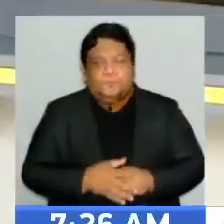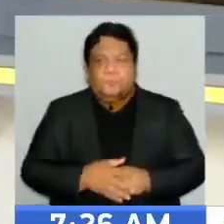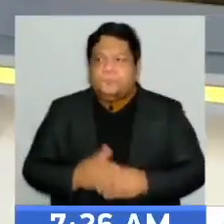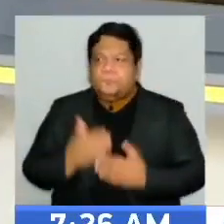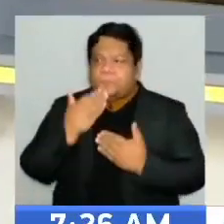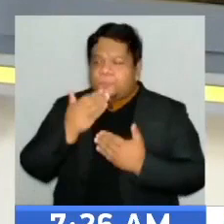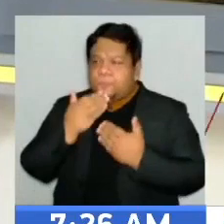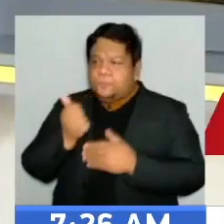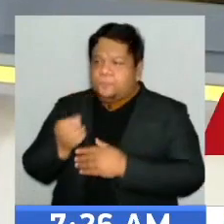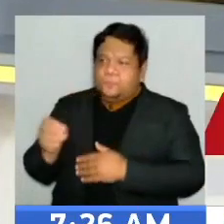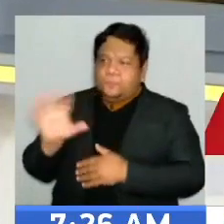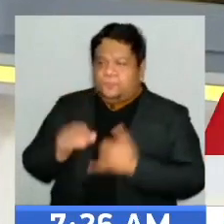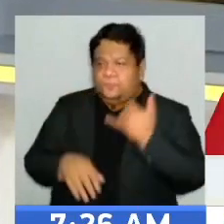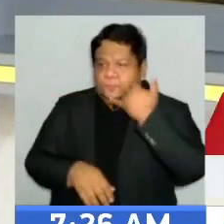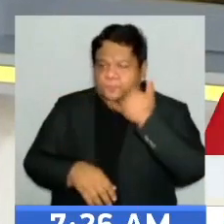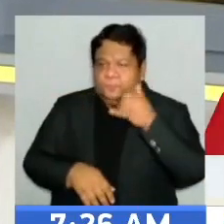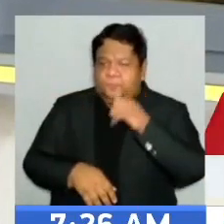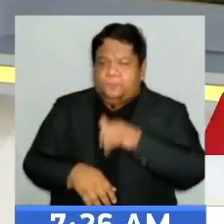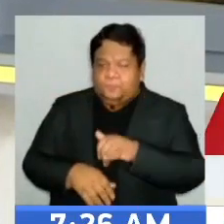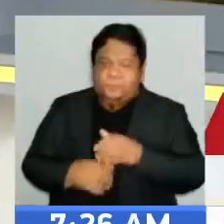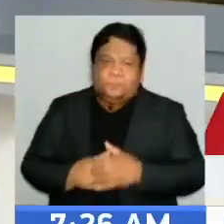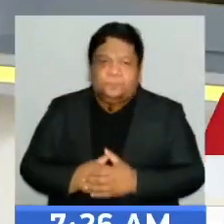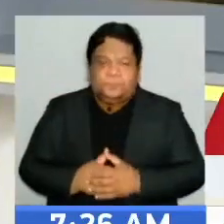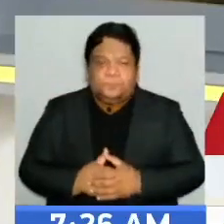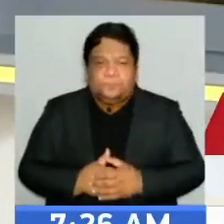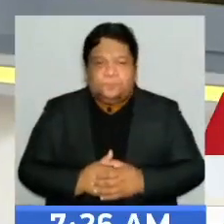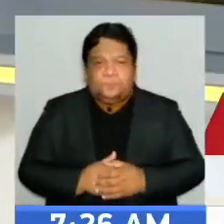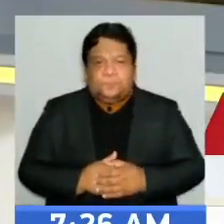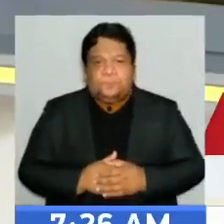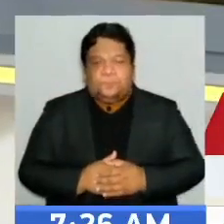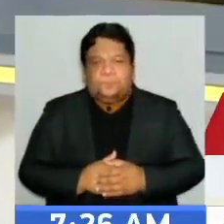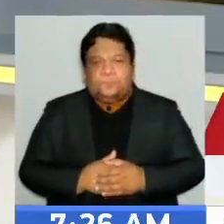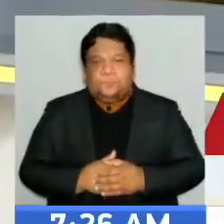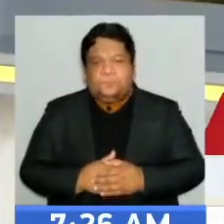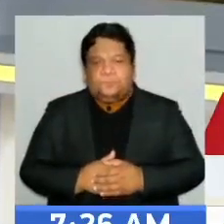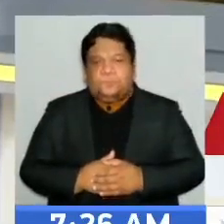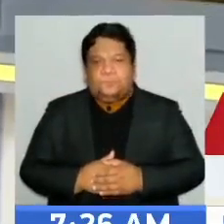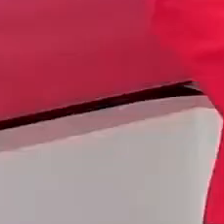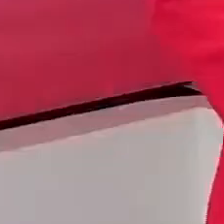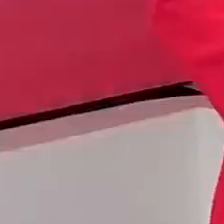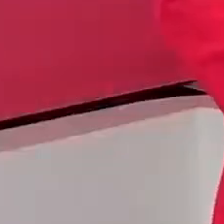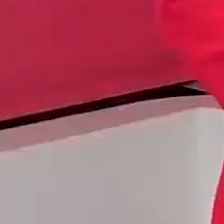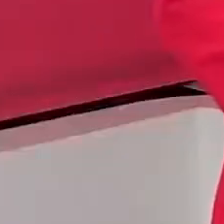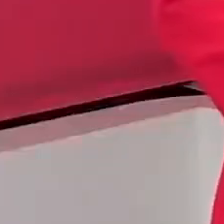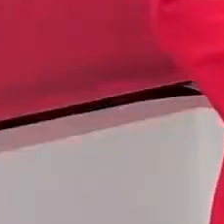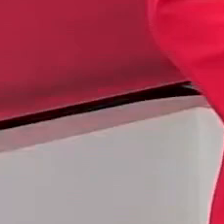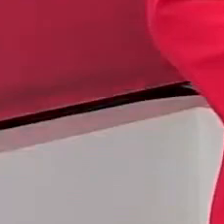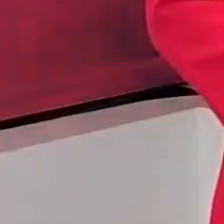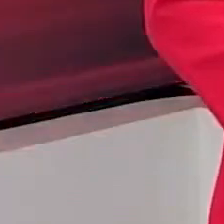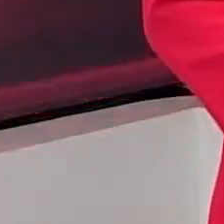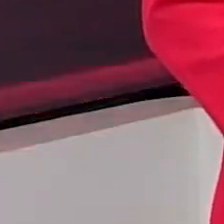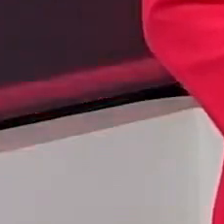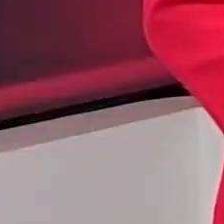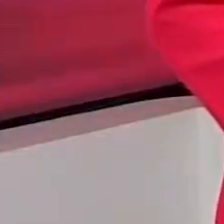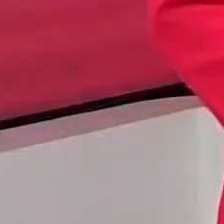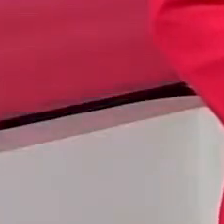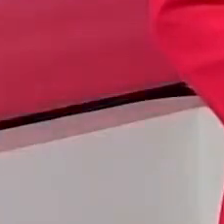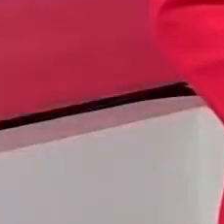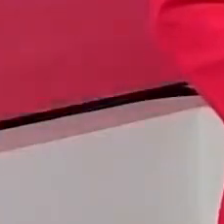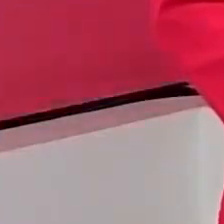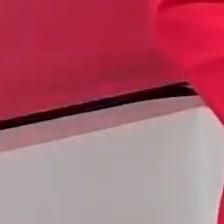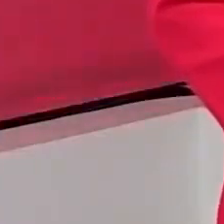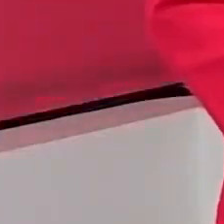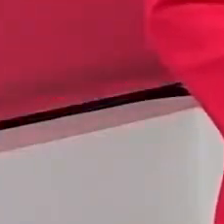Susan. Sa lahat po ng mga kasama natin sa GMA 7, magandang umaga po. Salamat. Mauna ka sa mga balita. Bisitahin